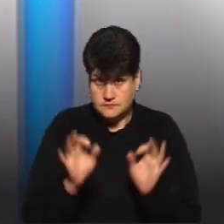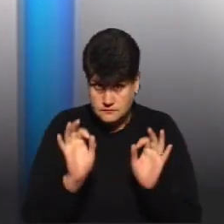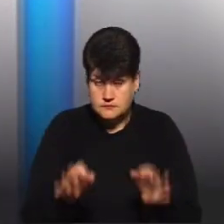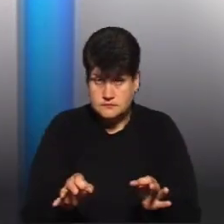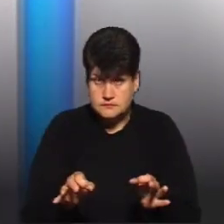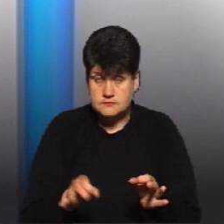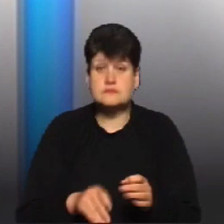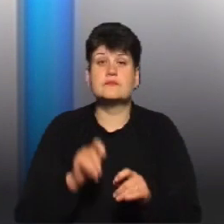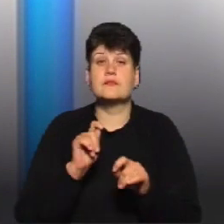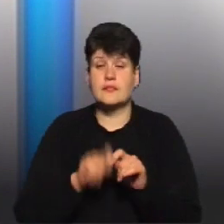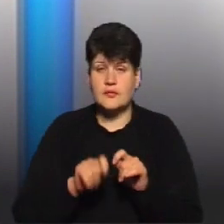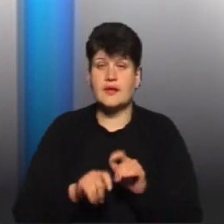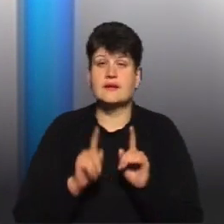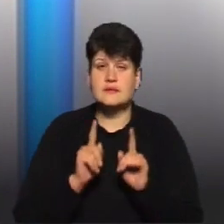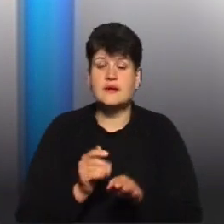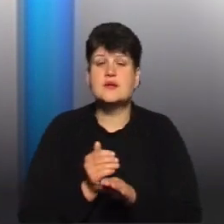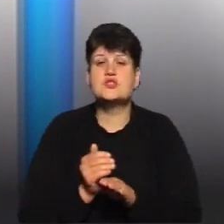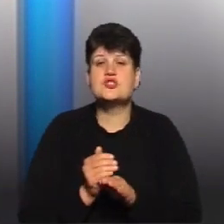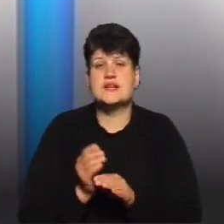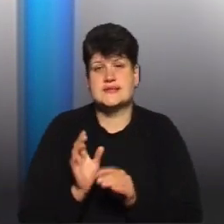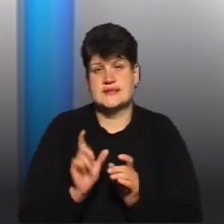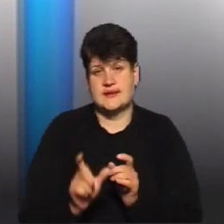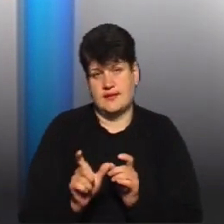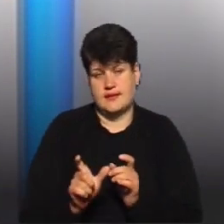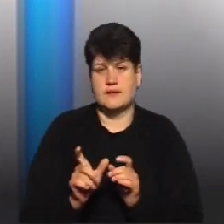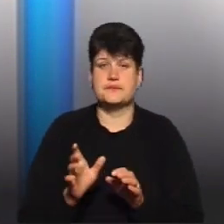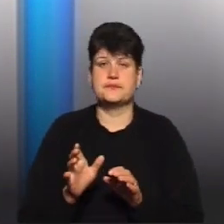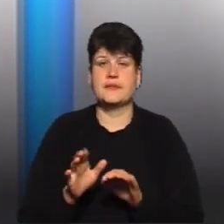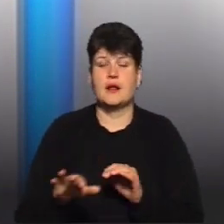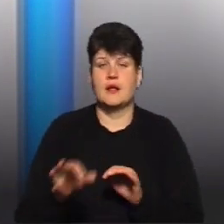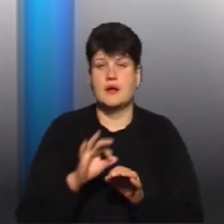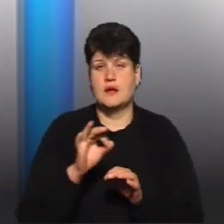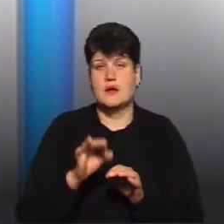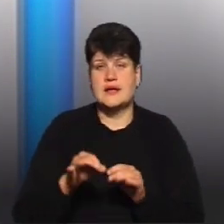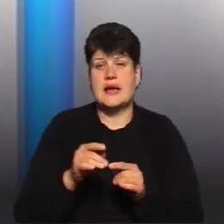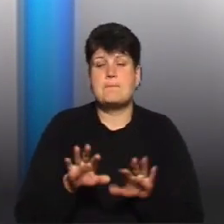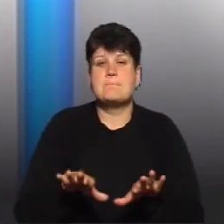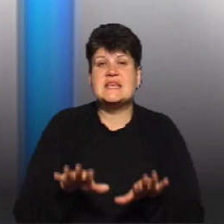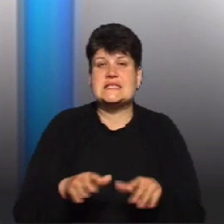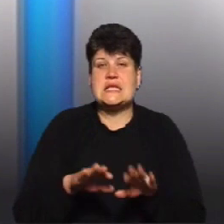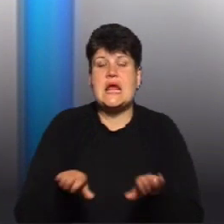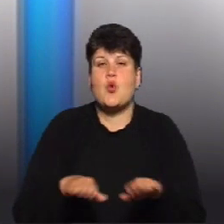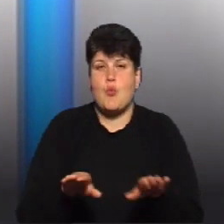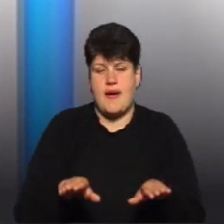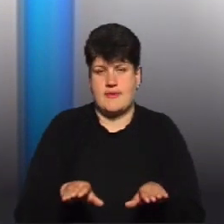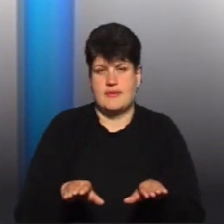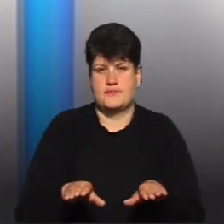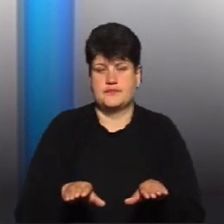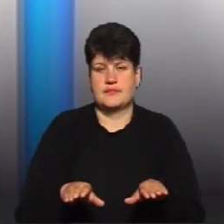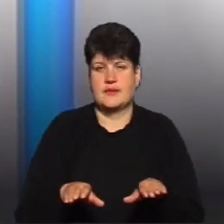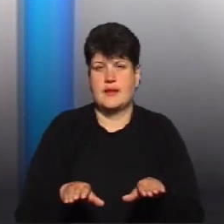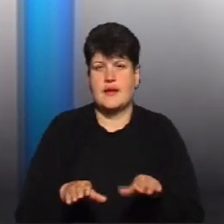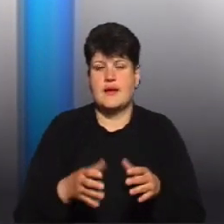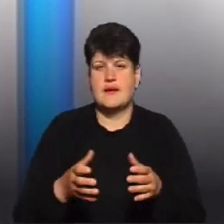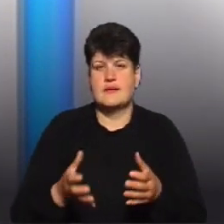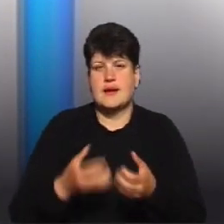лише частина акваторії, яка визначена як місце для купання. Тобто рятувальники прибережну смугу